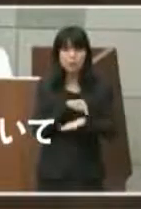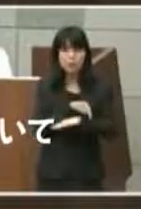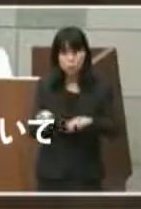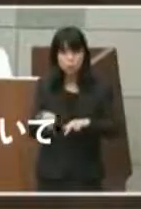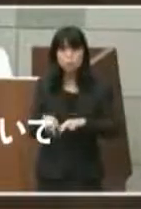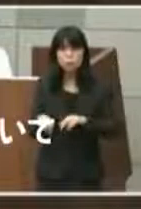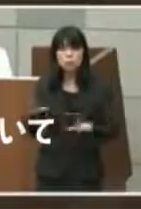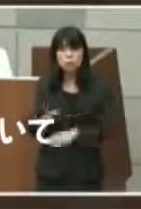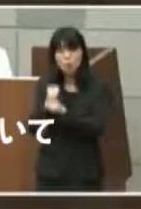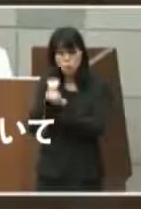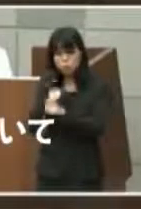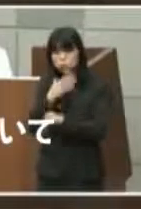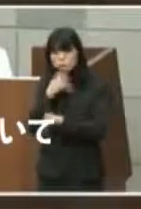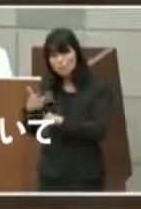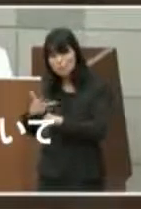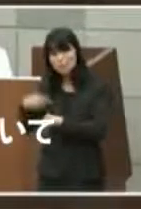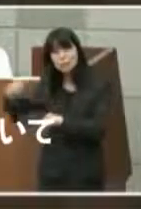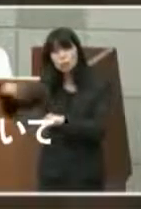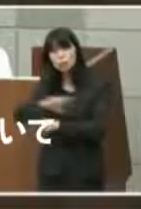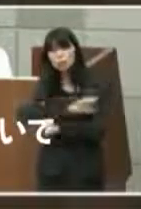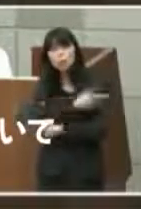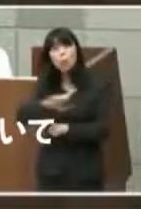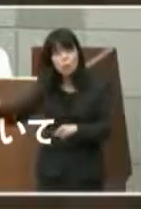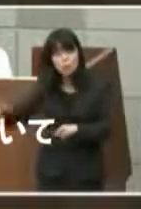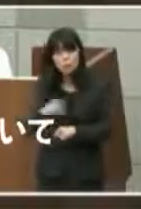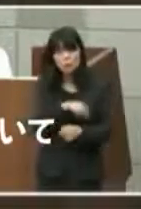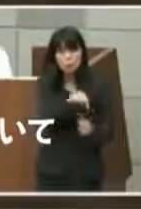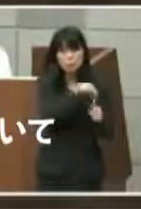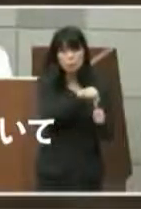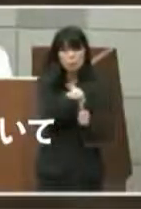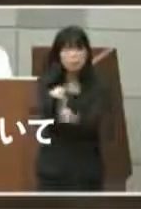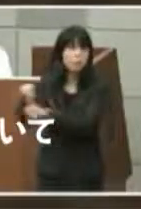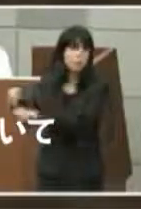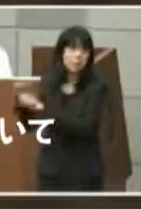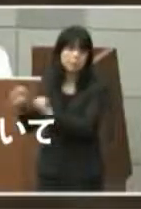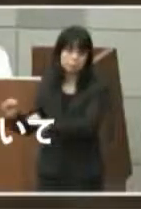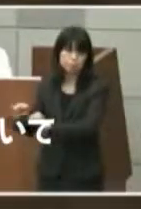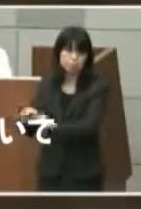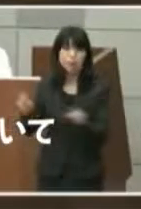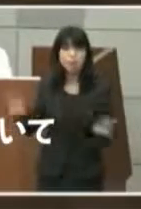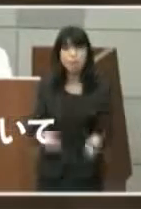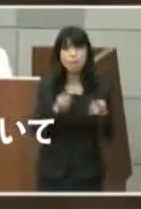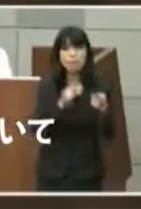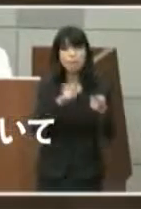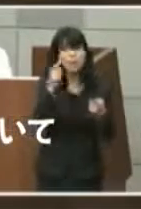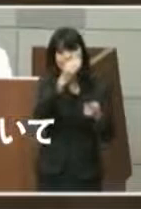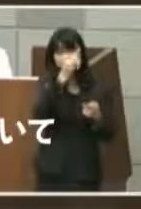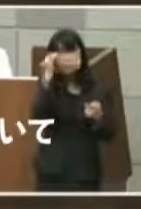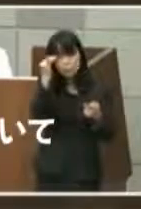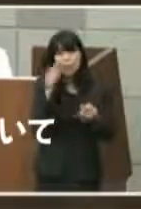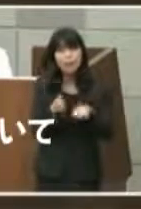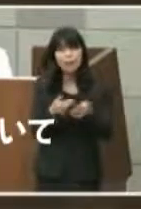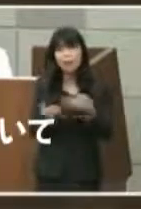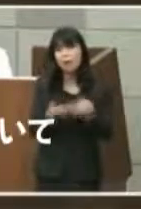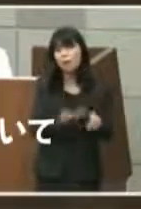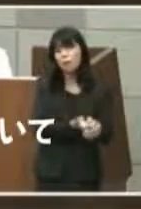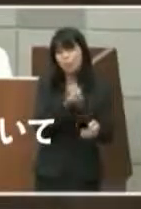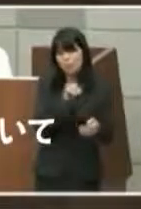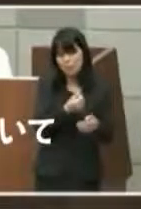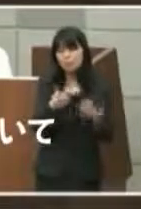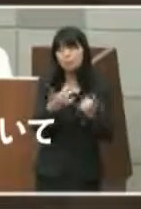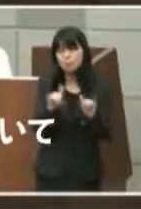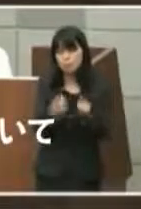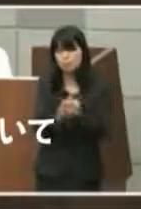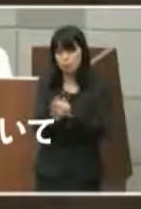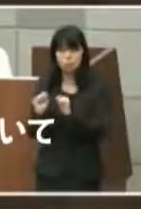福祉、子ども、教育などのさまざまな分野に配属されており、専門的な知識、経験を生かした市民対応